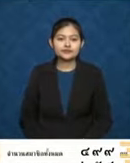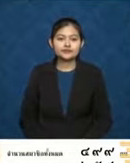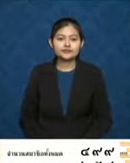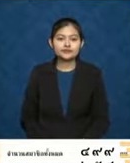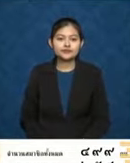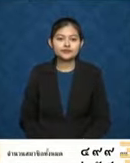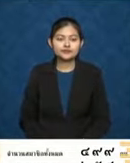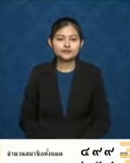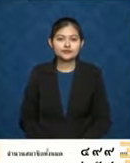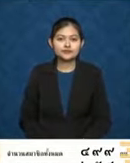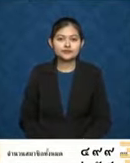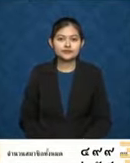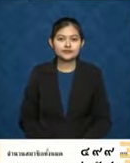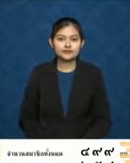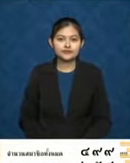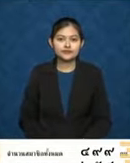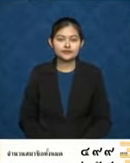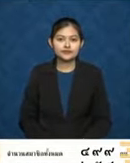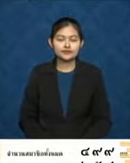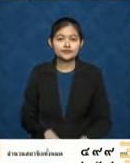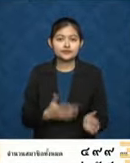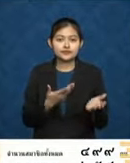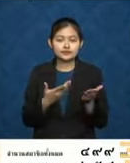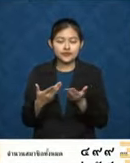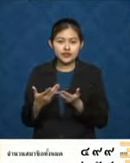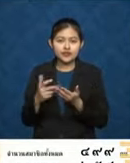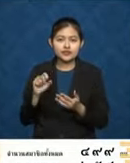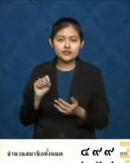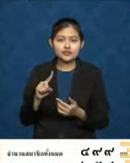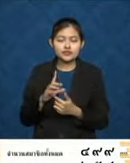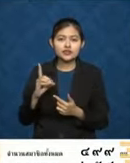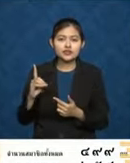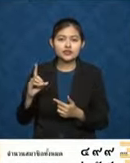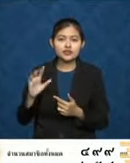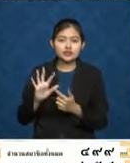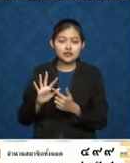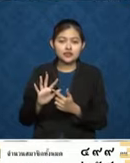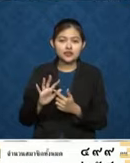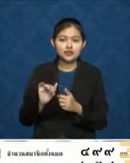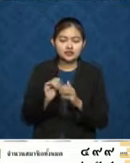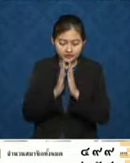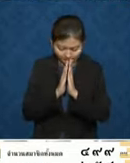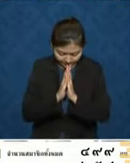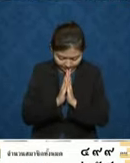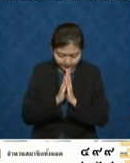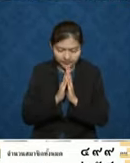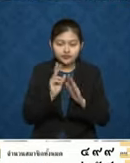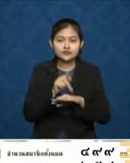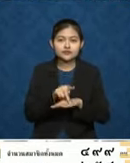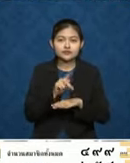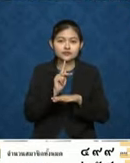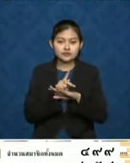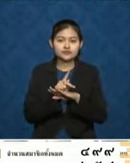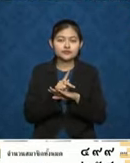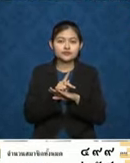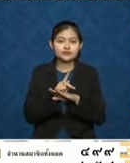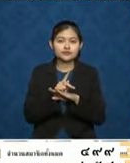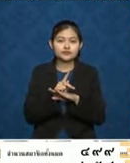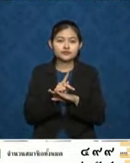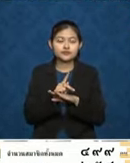ครับต่อไปขอเชิญคุณศักดาวิเชียรสิลป์ครับกราบเรียนท่านประธานสภาที่เคารพ